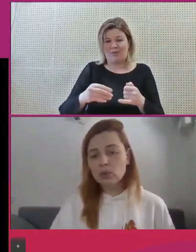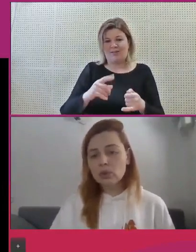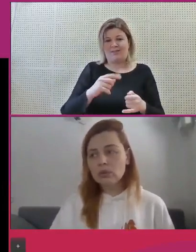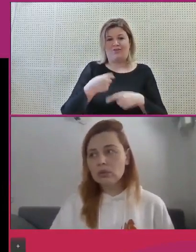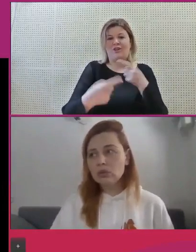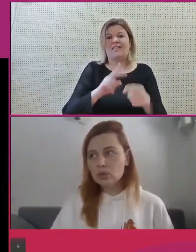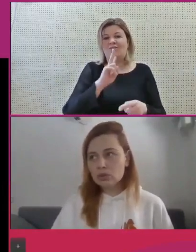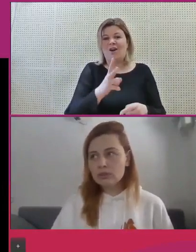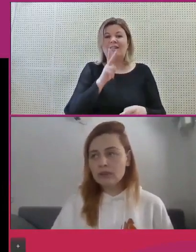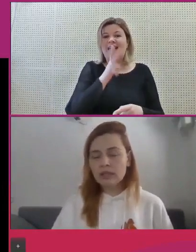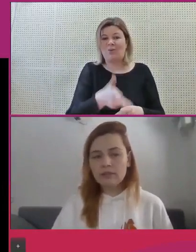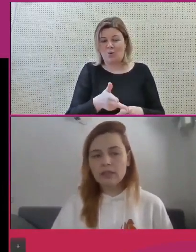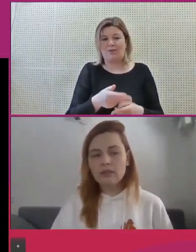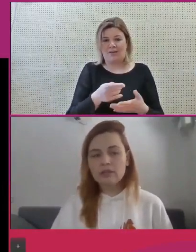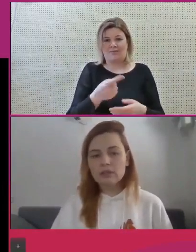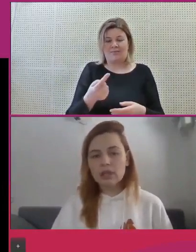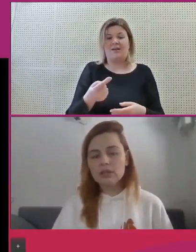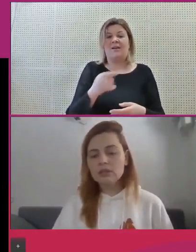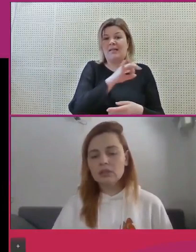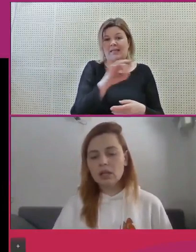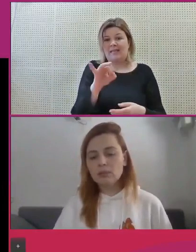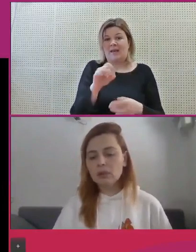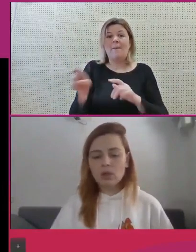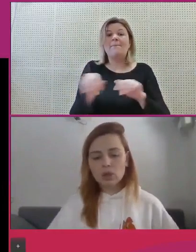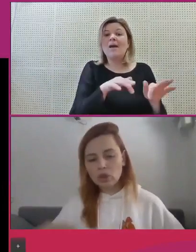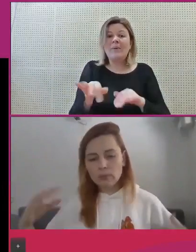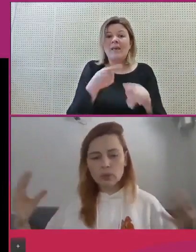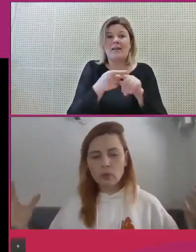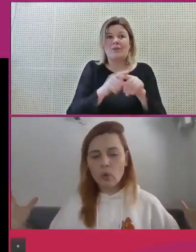мероприятия, которые тоже в своей голове я видела, они как бы